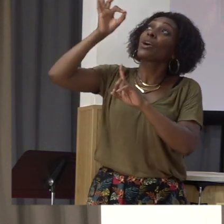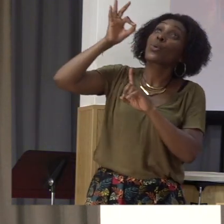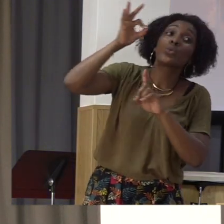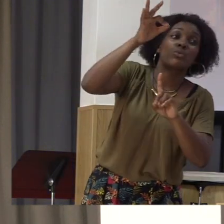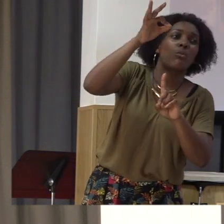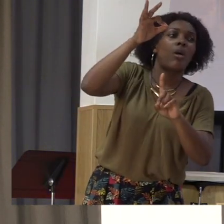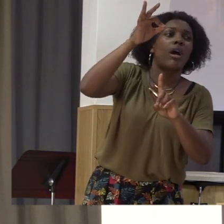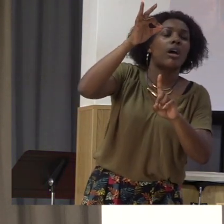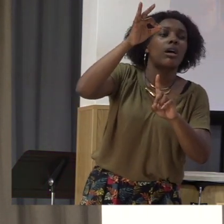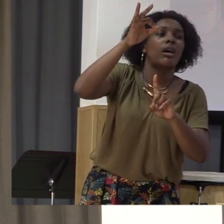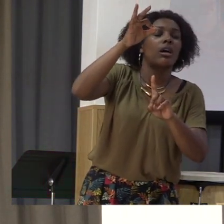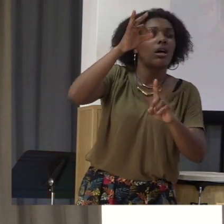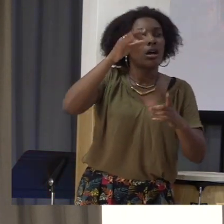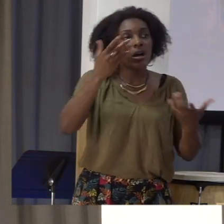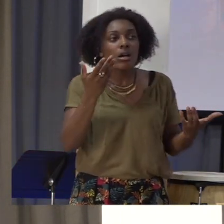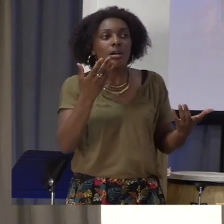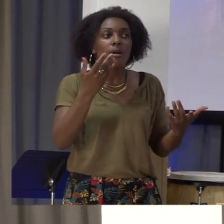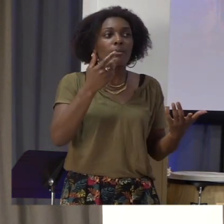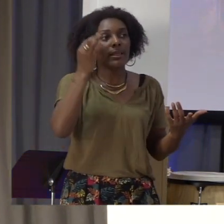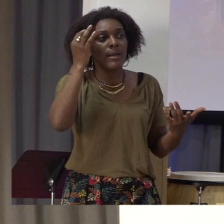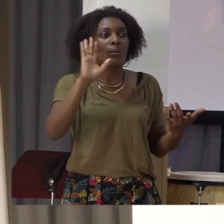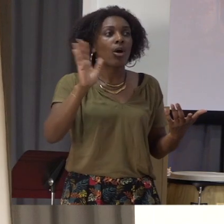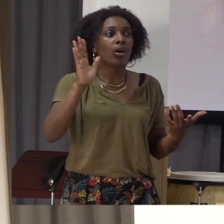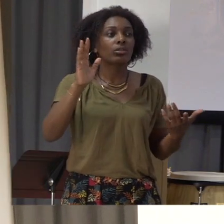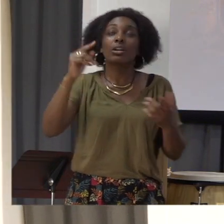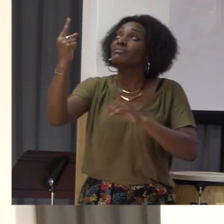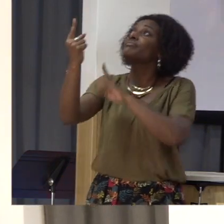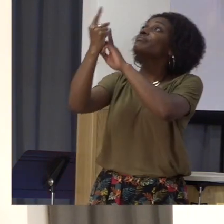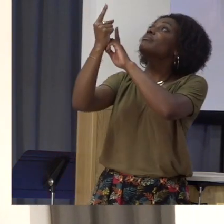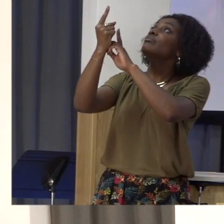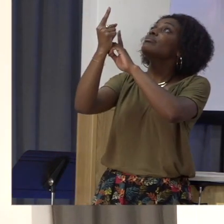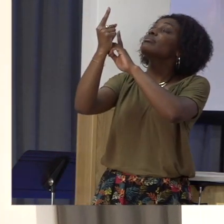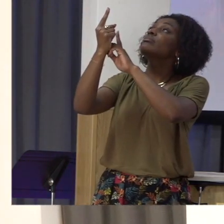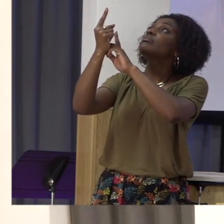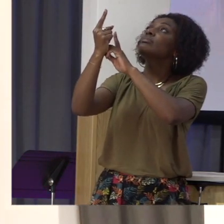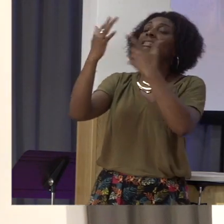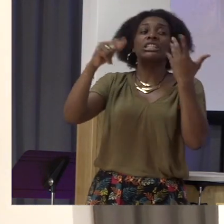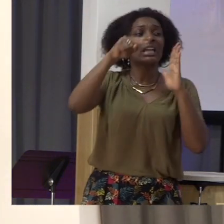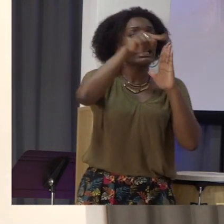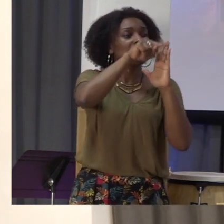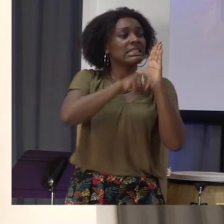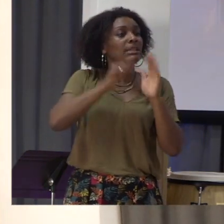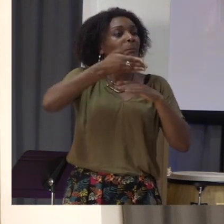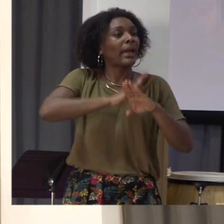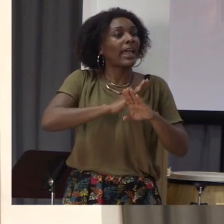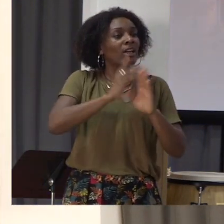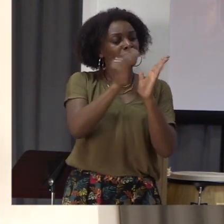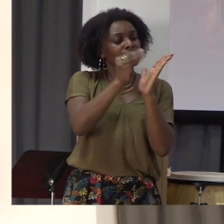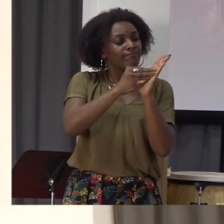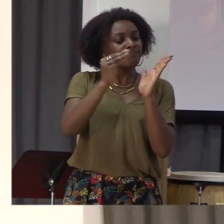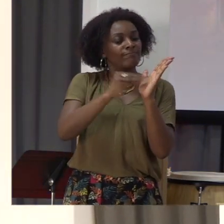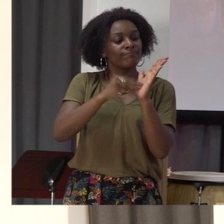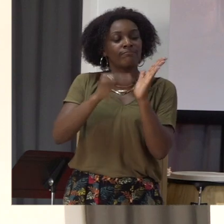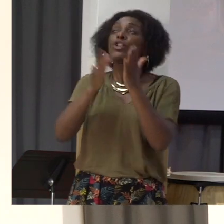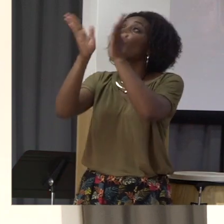venons devant Dieu, nous venons à Dieu, nous venons dans la présence de Dieu, nous venons avec une liste toute faite. Une liste des